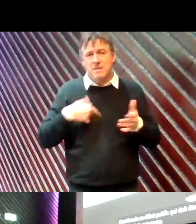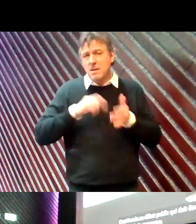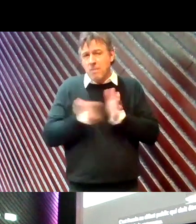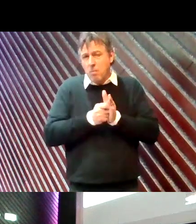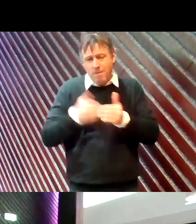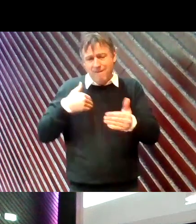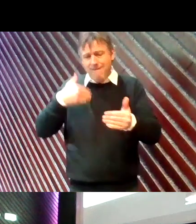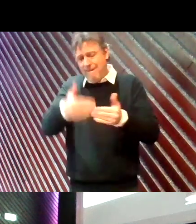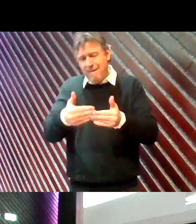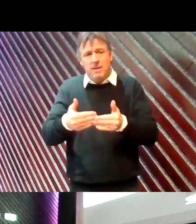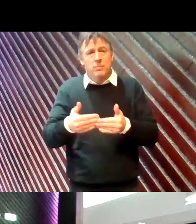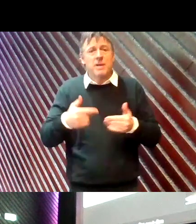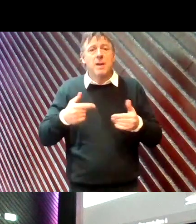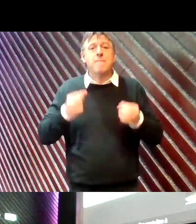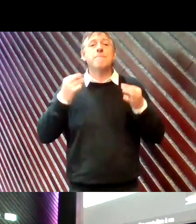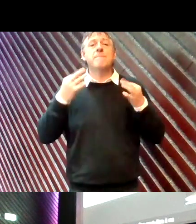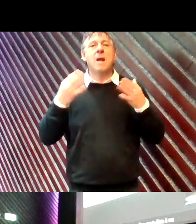un moment donné par espérer